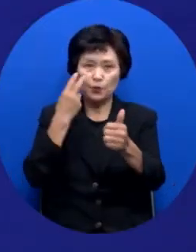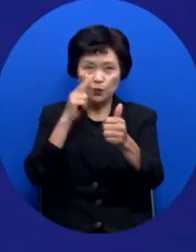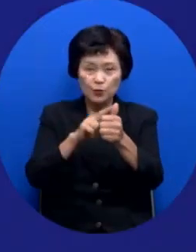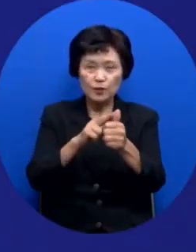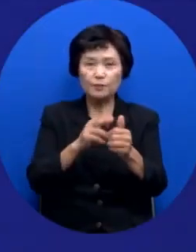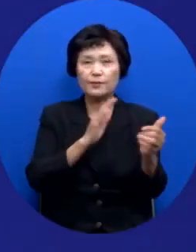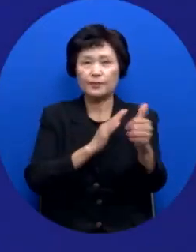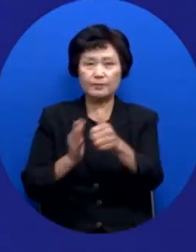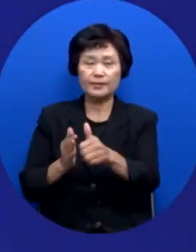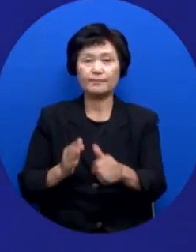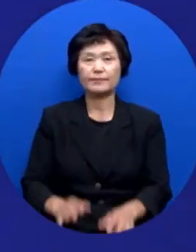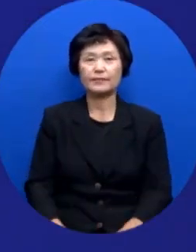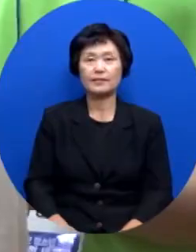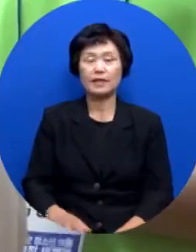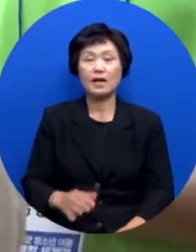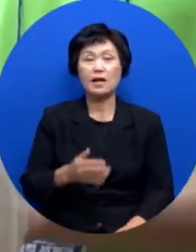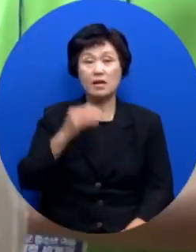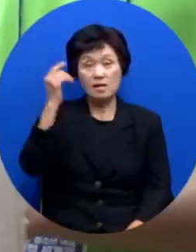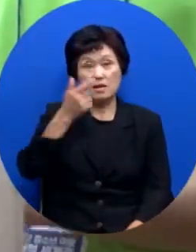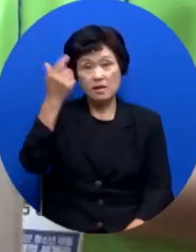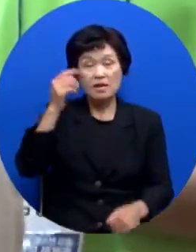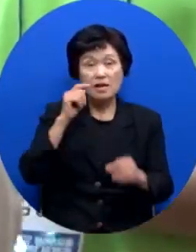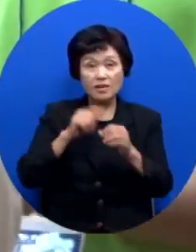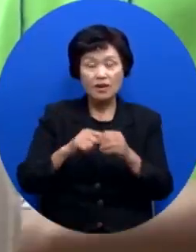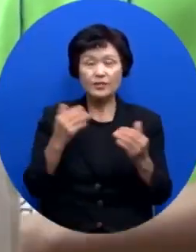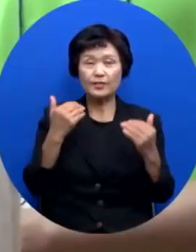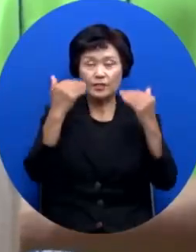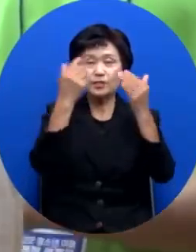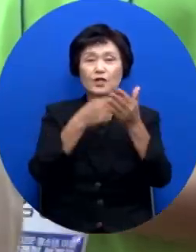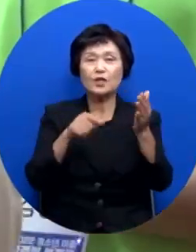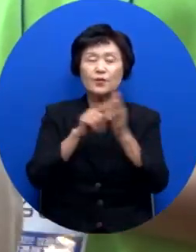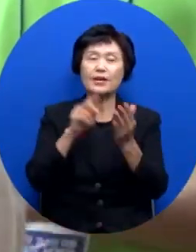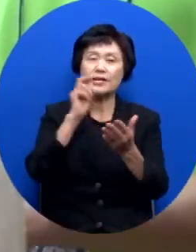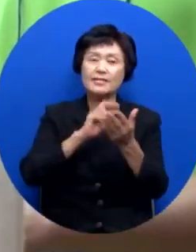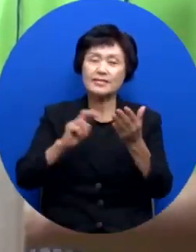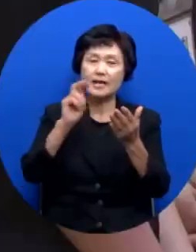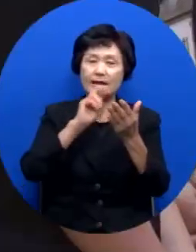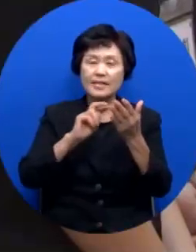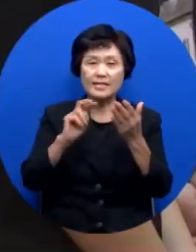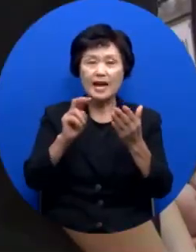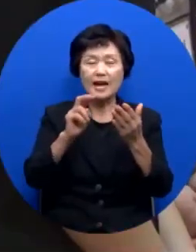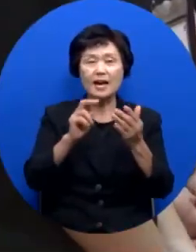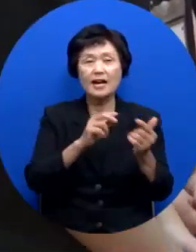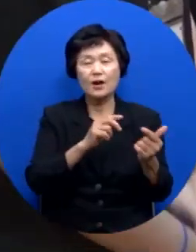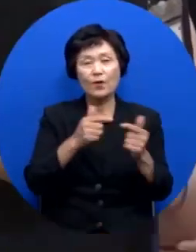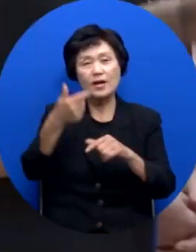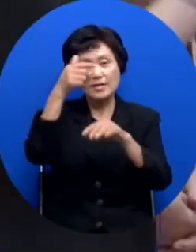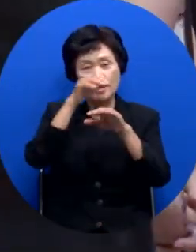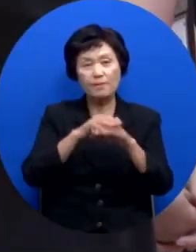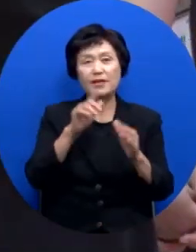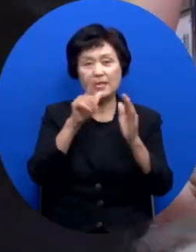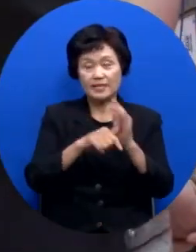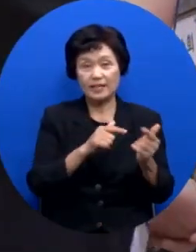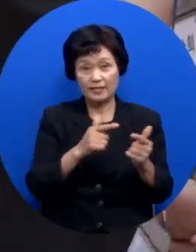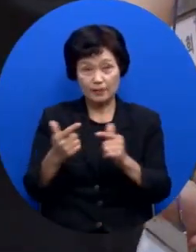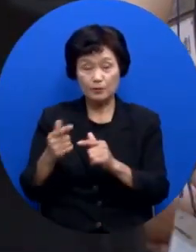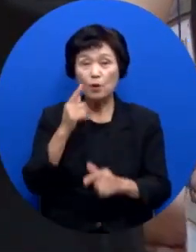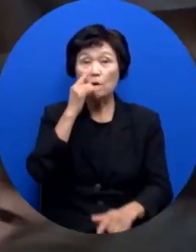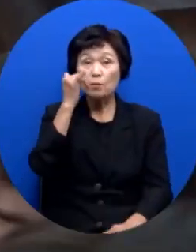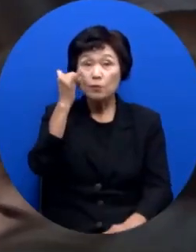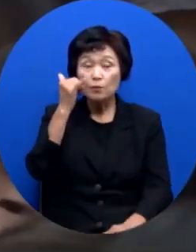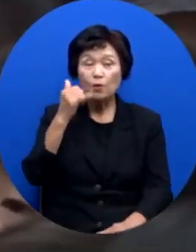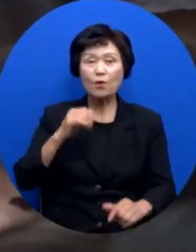영적 성장을 위한 예배와 찬양의 시간이 진행됐습니다. 이 캠프의 특별한 점은 학부모와 자녀가